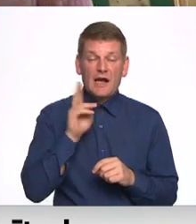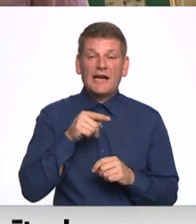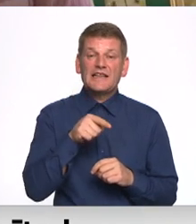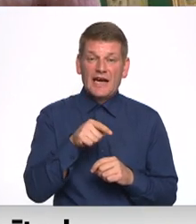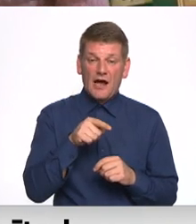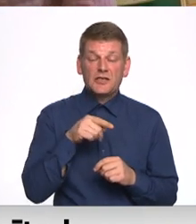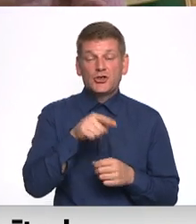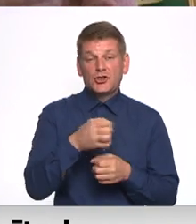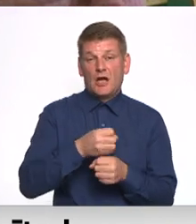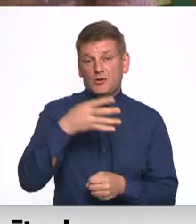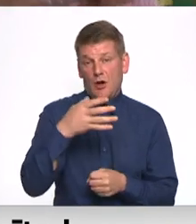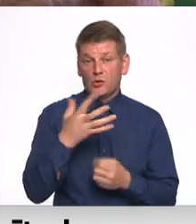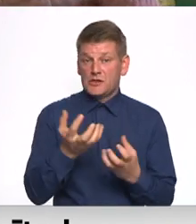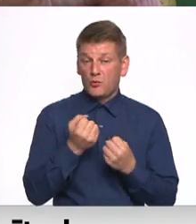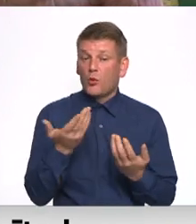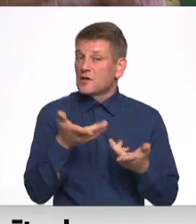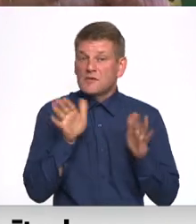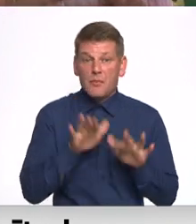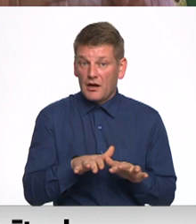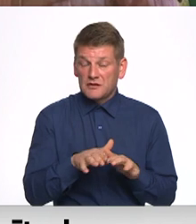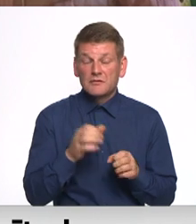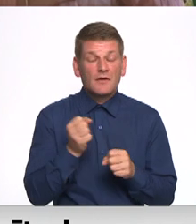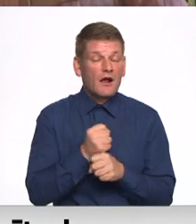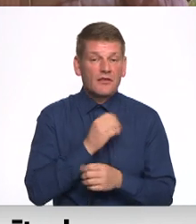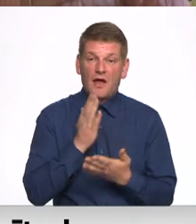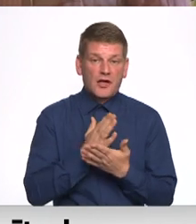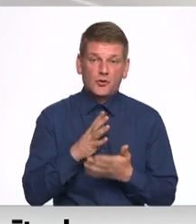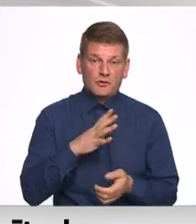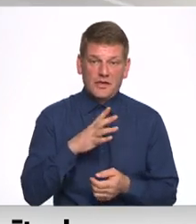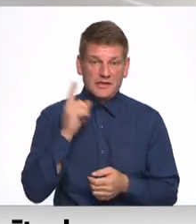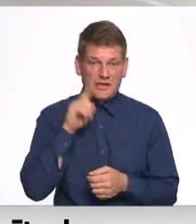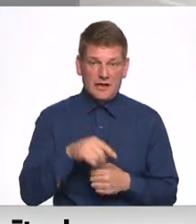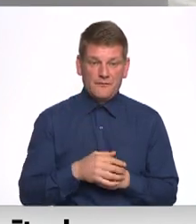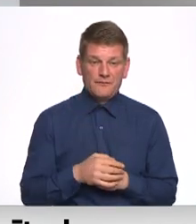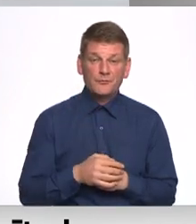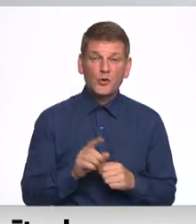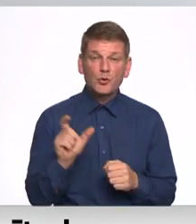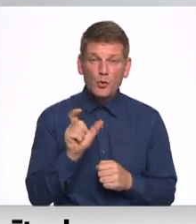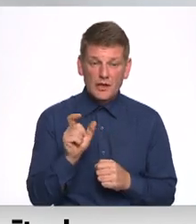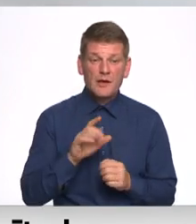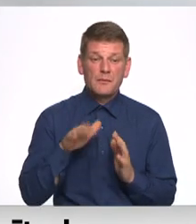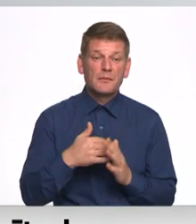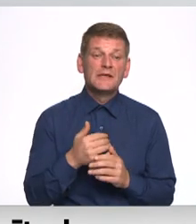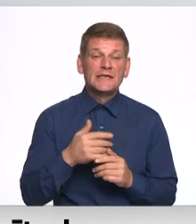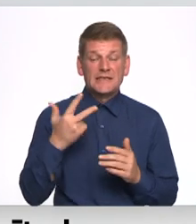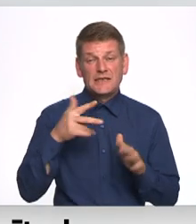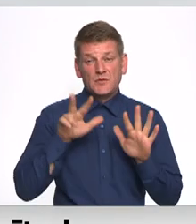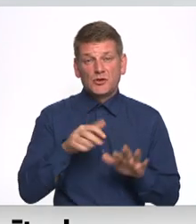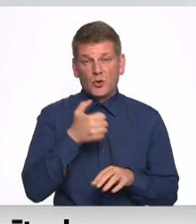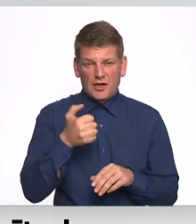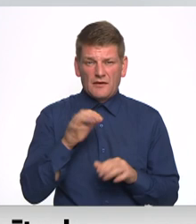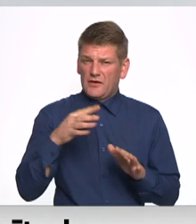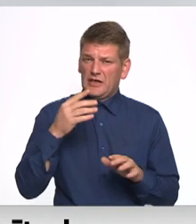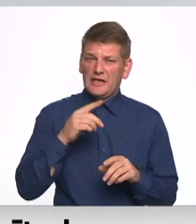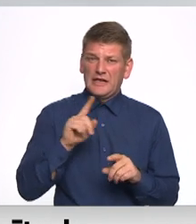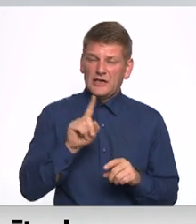šādu kausu saņēmuši, bet kur tas palicis, gan nesot bijis zināms. Tūliņās jau pēc 38. Gada jau